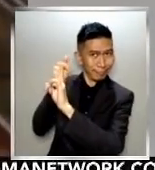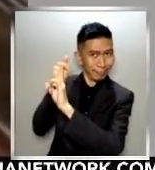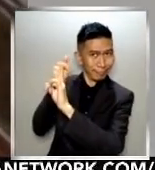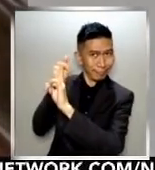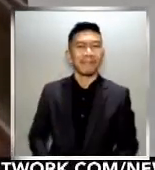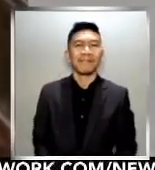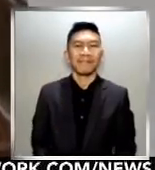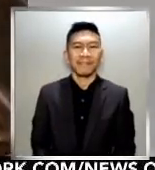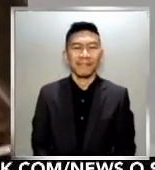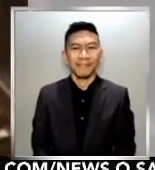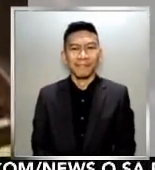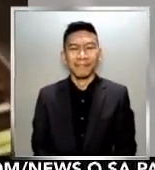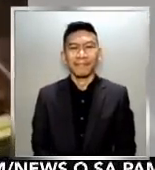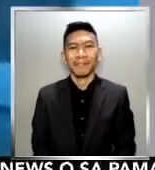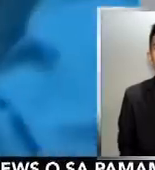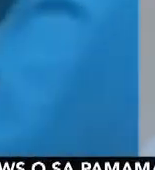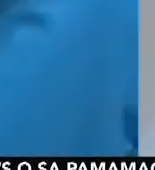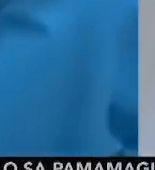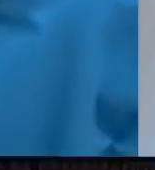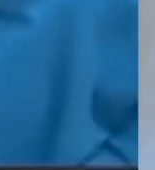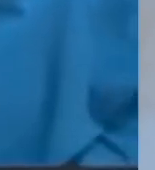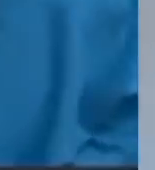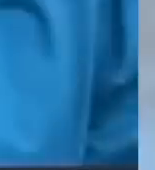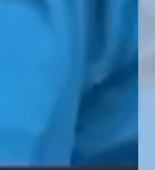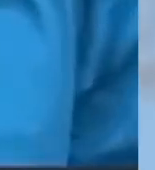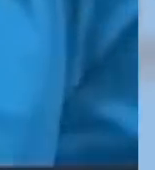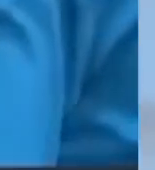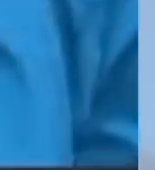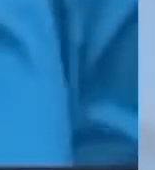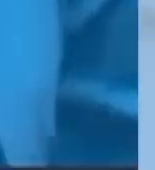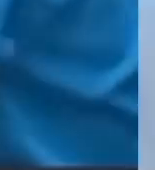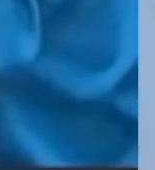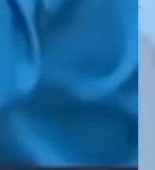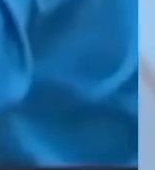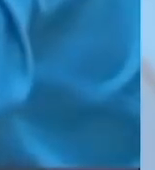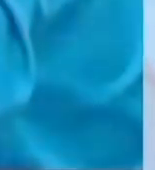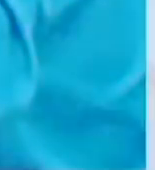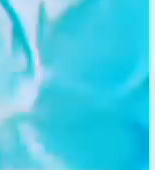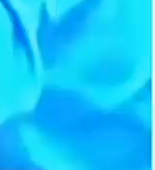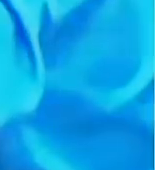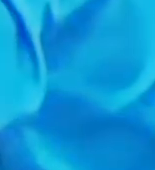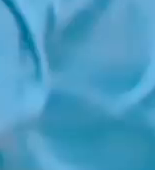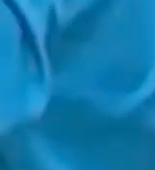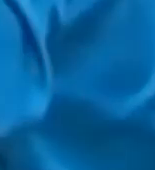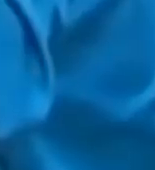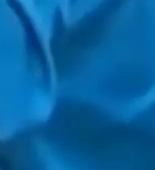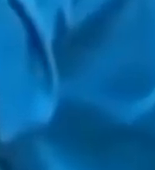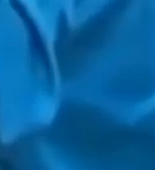Oscar Oida, nakatuto. 24 Oras.